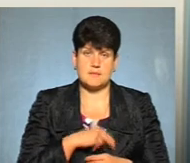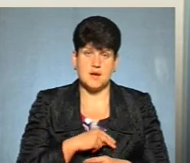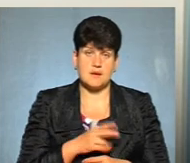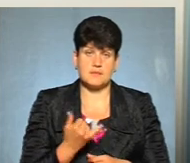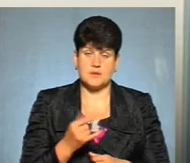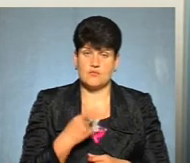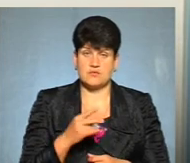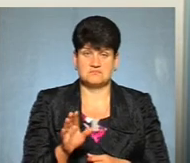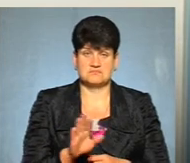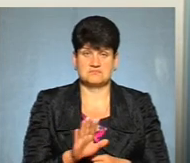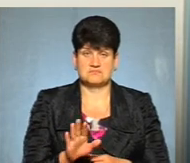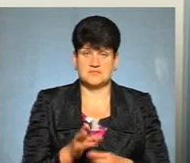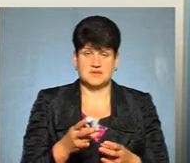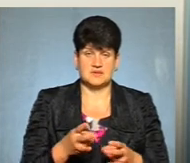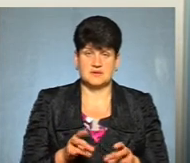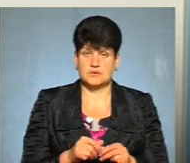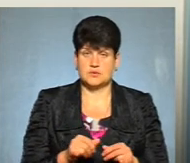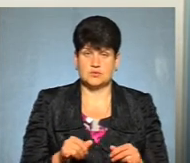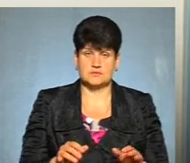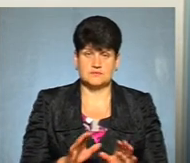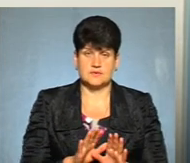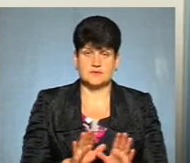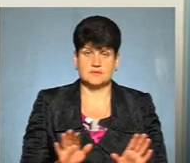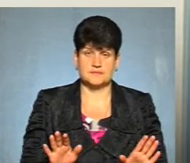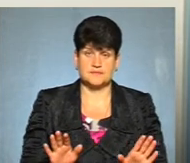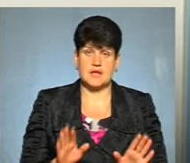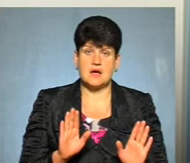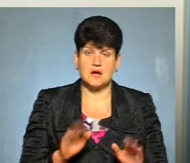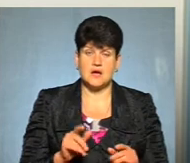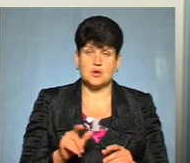ні, не треба нам розвивати ні фізичної культури, ні спорту. Хай люди